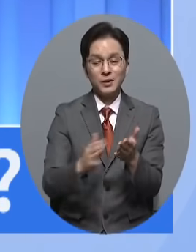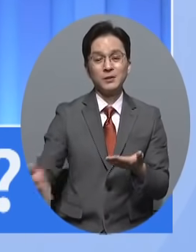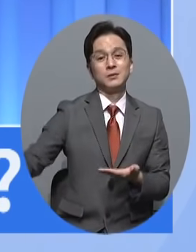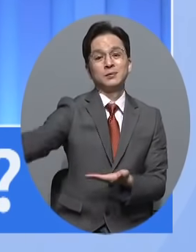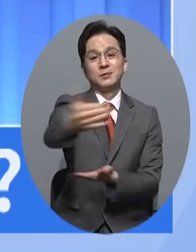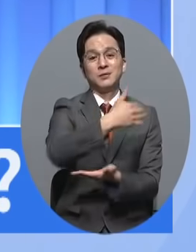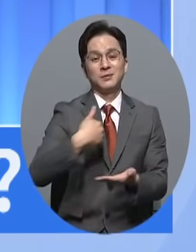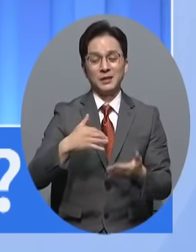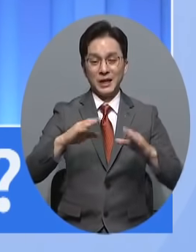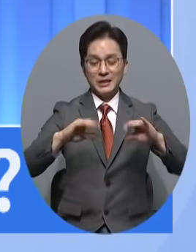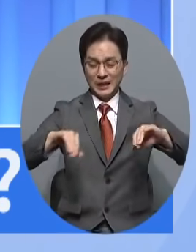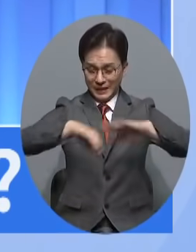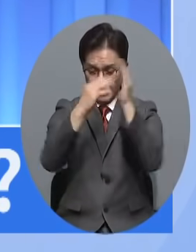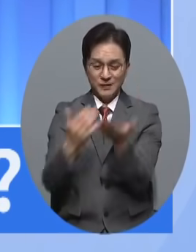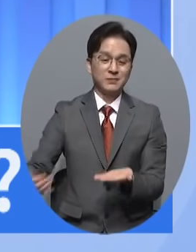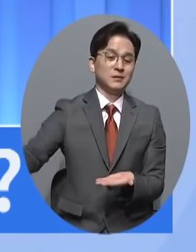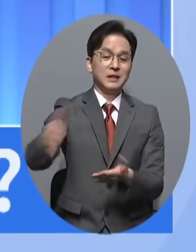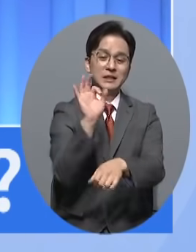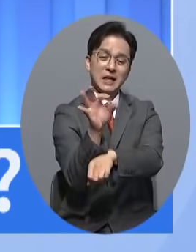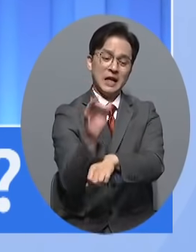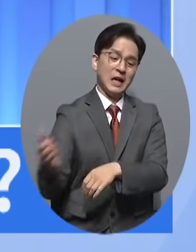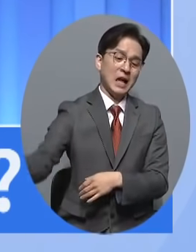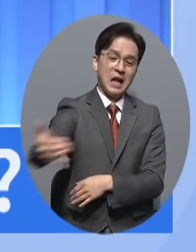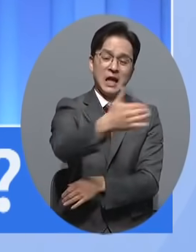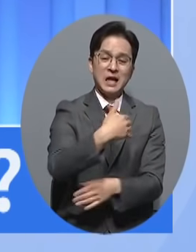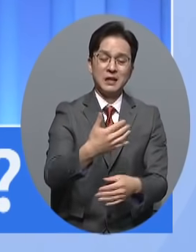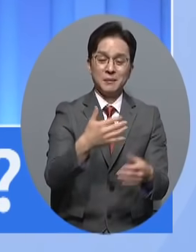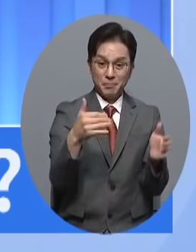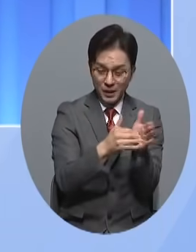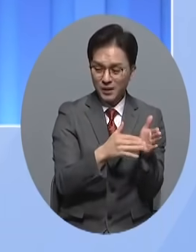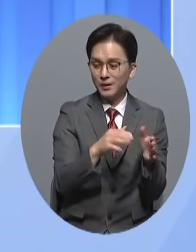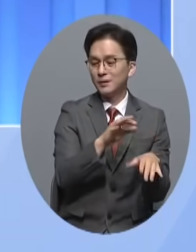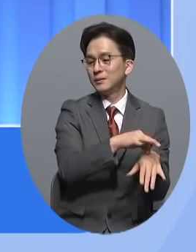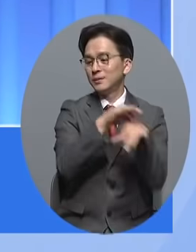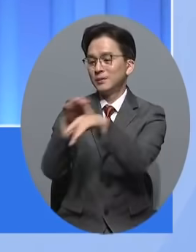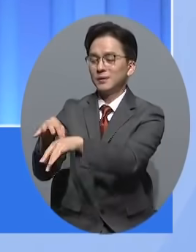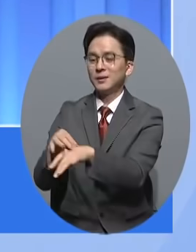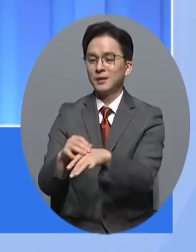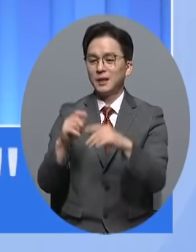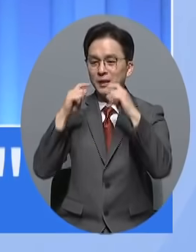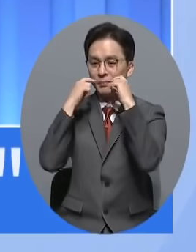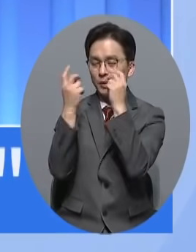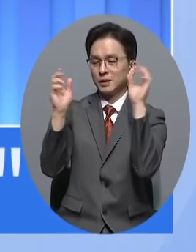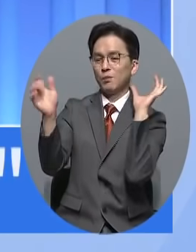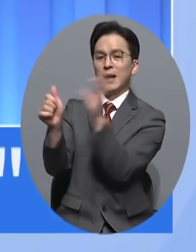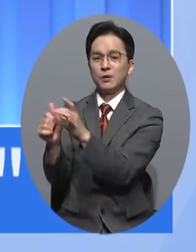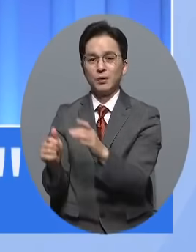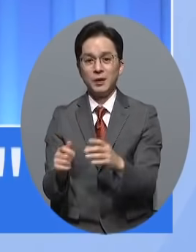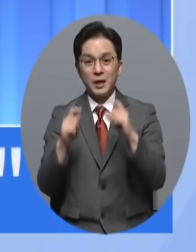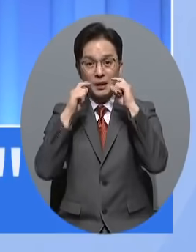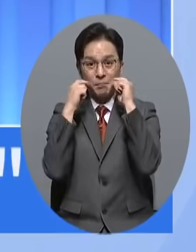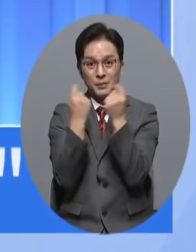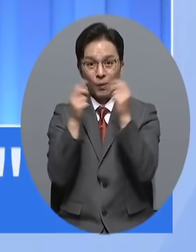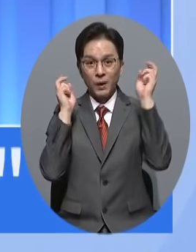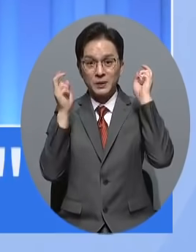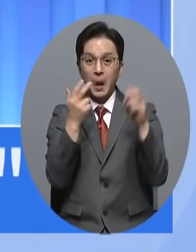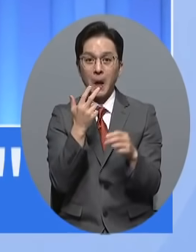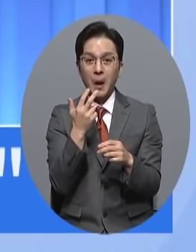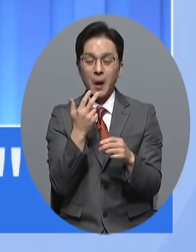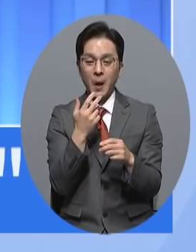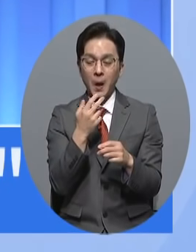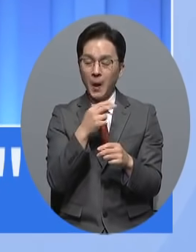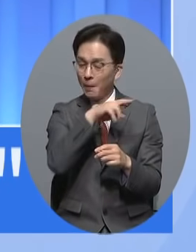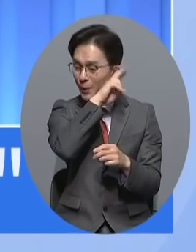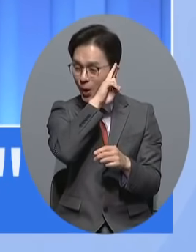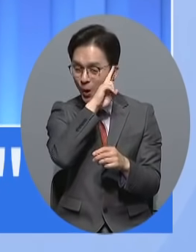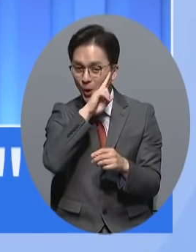헤엄치기 상황에서 그러면 성남시가 5,500억 환수만 했다고 나는 공공성을 다 완수했느냐? 저는 그렇게 동의할 수가 없는 거죠.